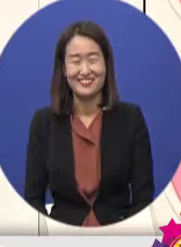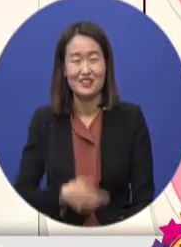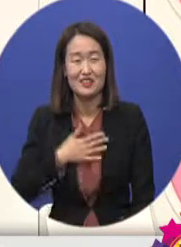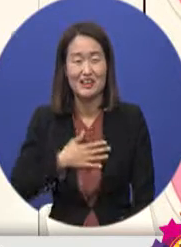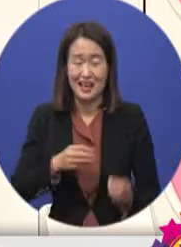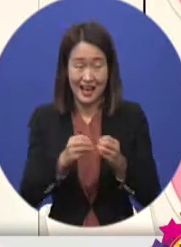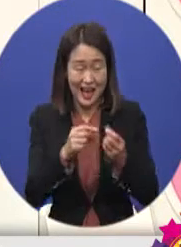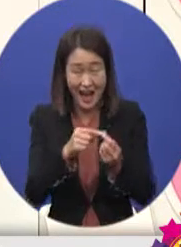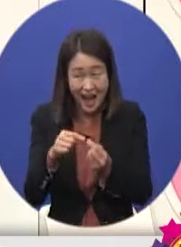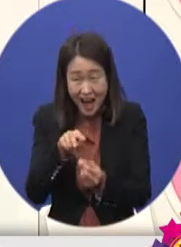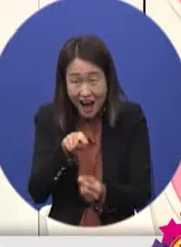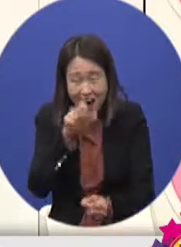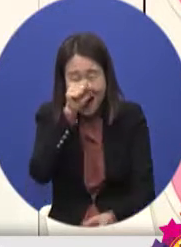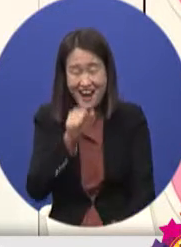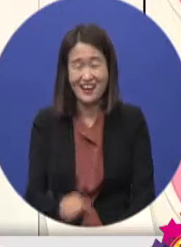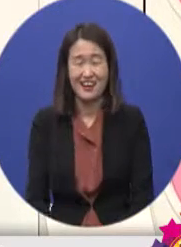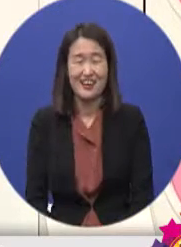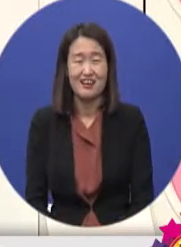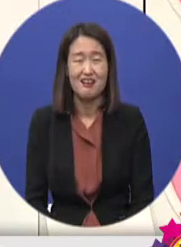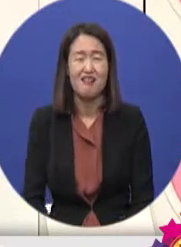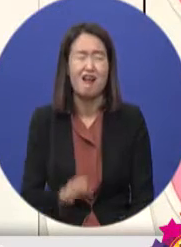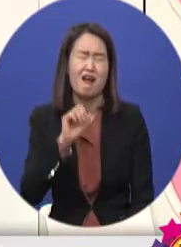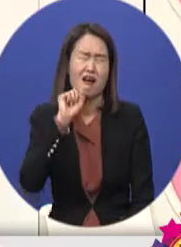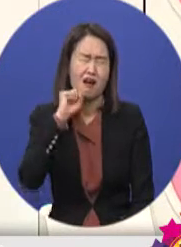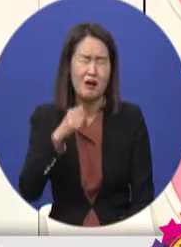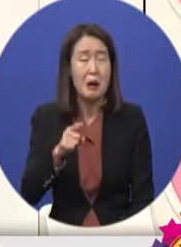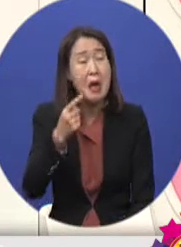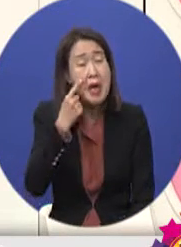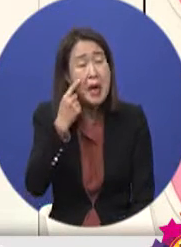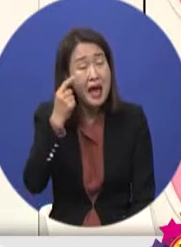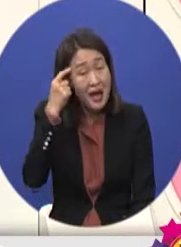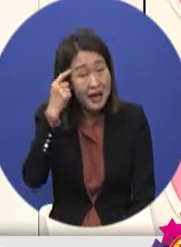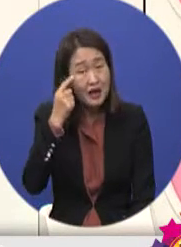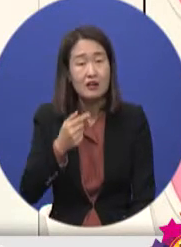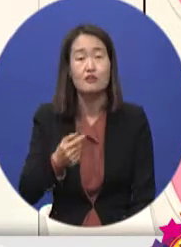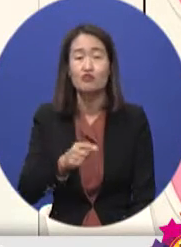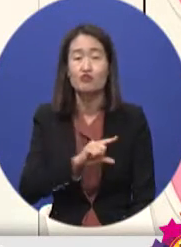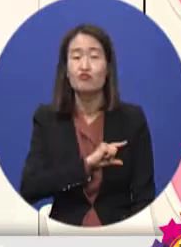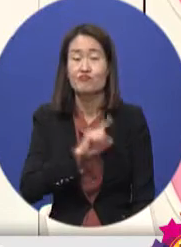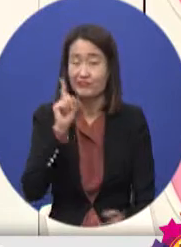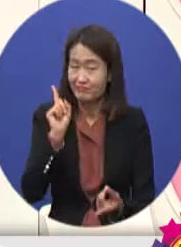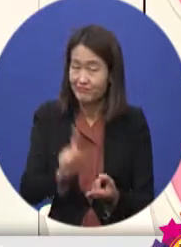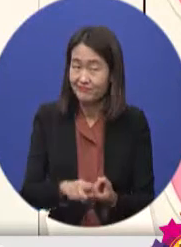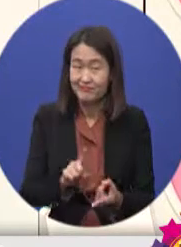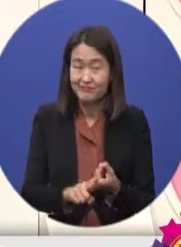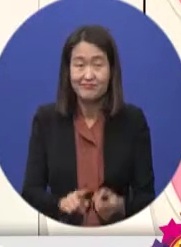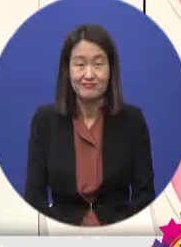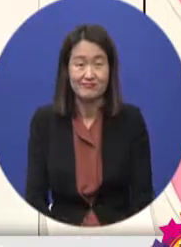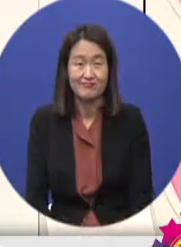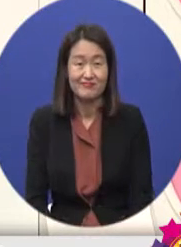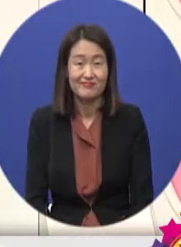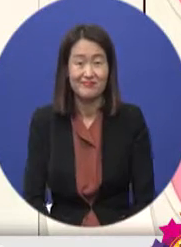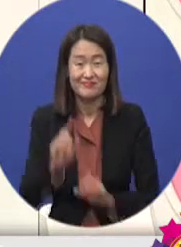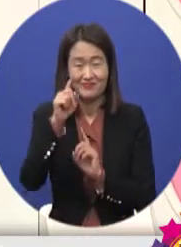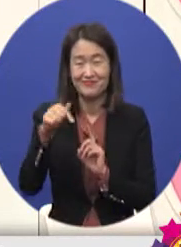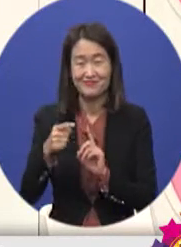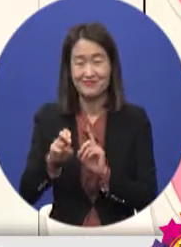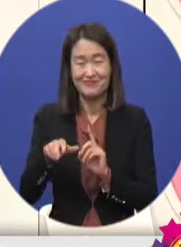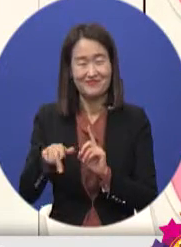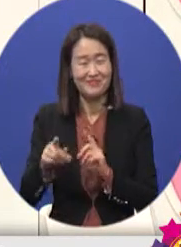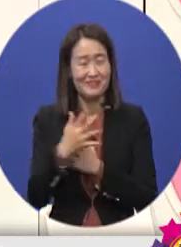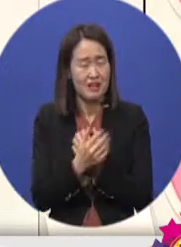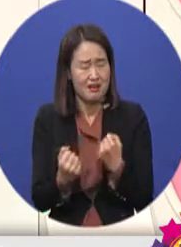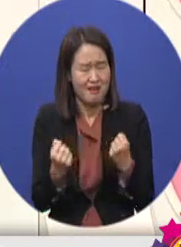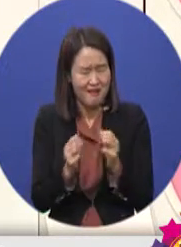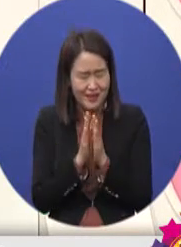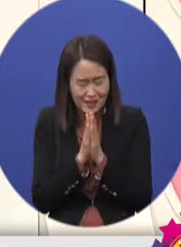그 가사 좋죠. 네. 그게 너무 어렵는지 좀 해보려고. 네. 했죠. 제목대로. 네. 저희는 이금자 씨의